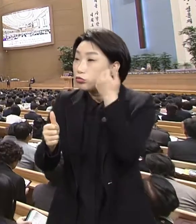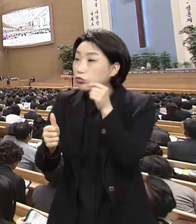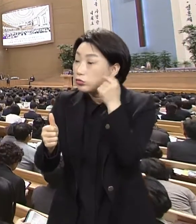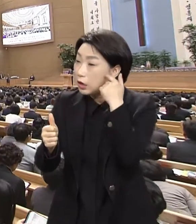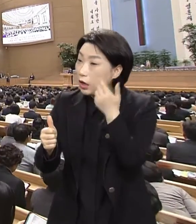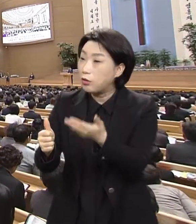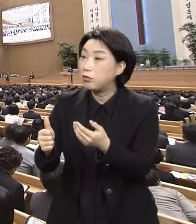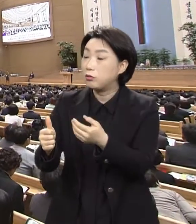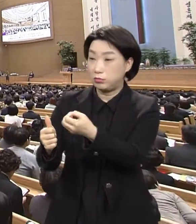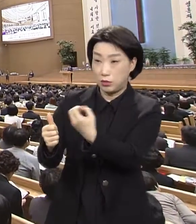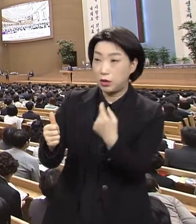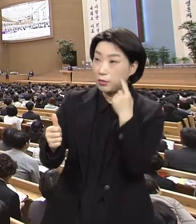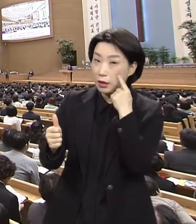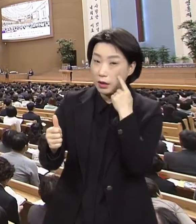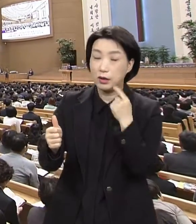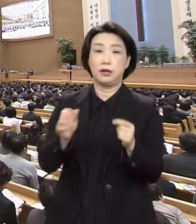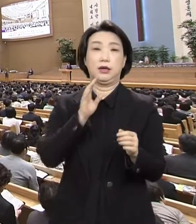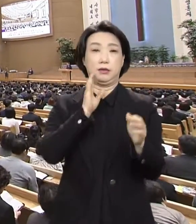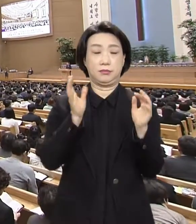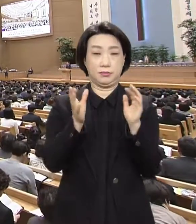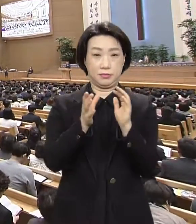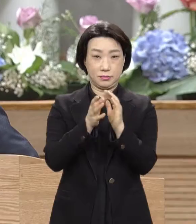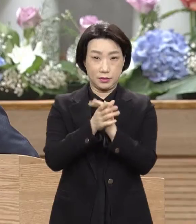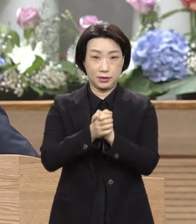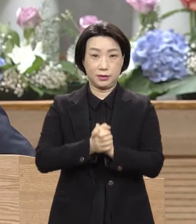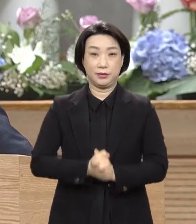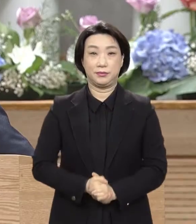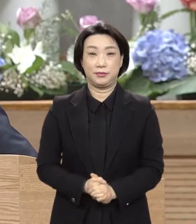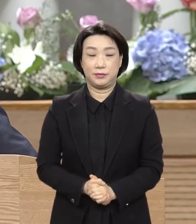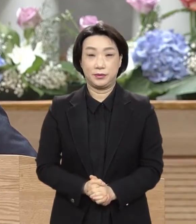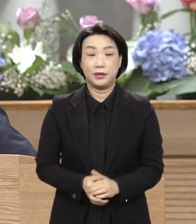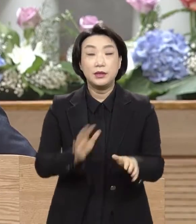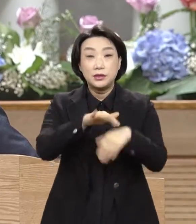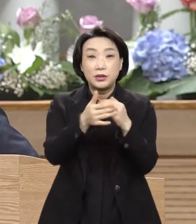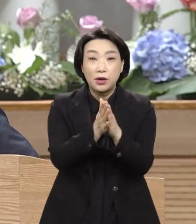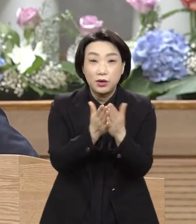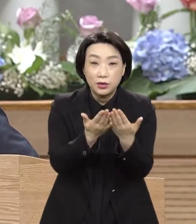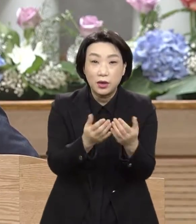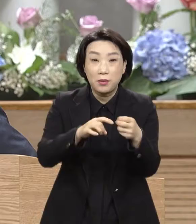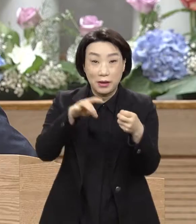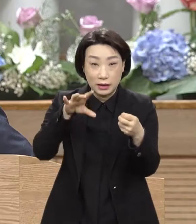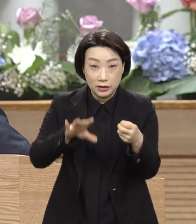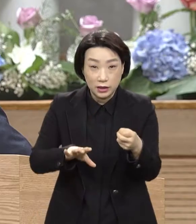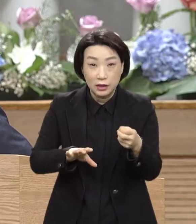하더라. 아멘. 아멘. 마태복음